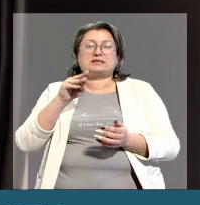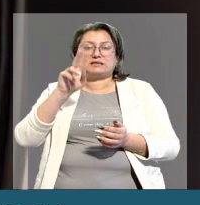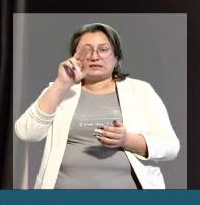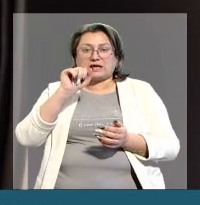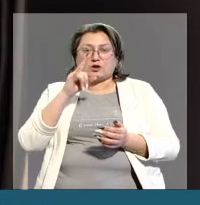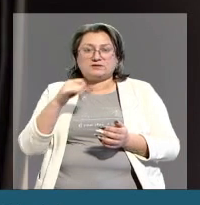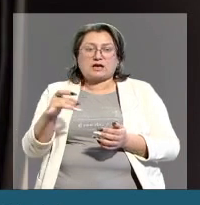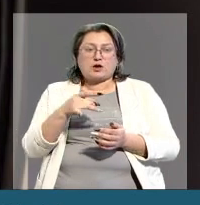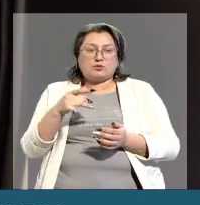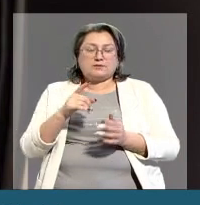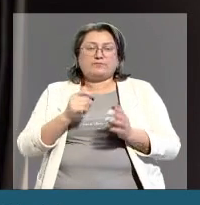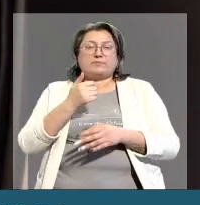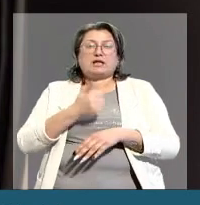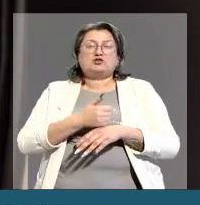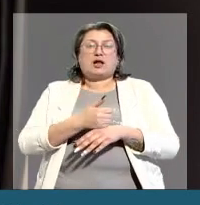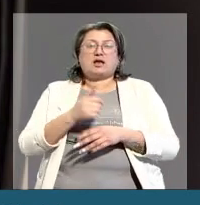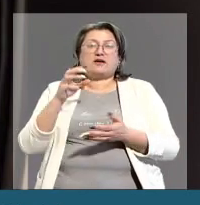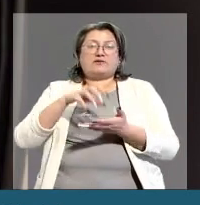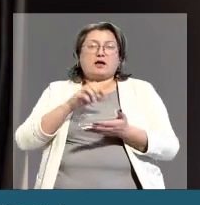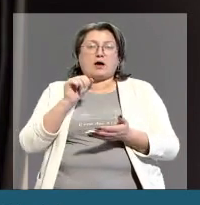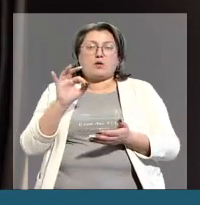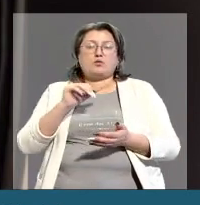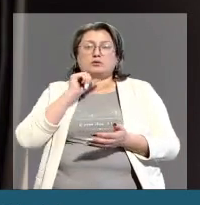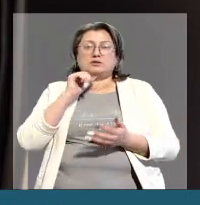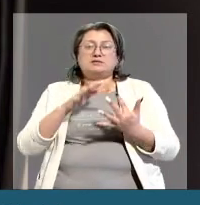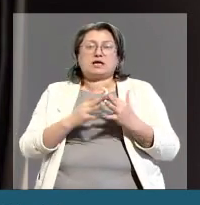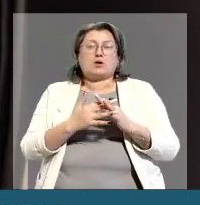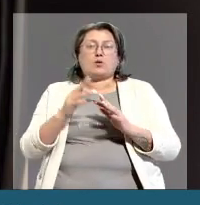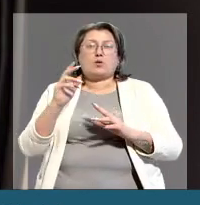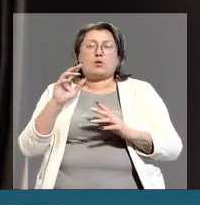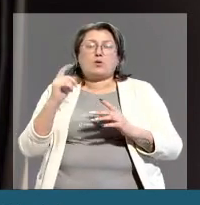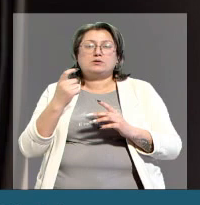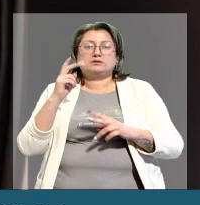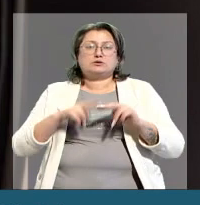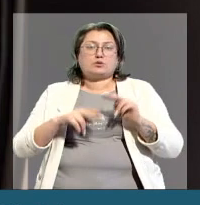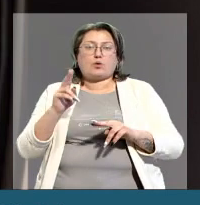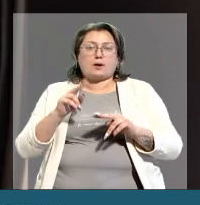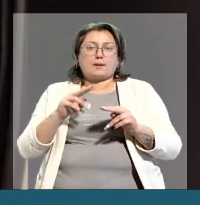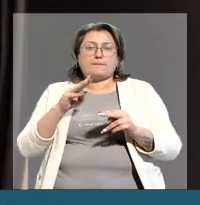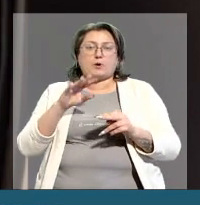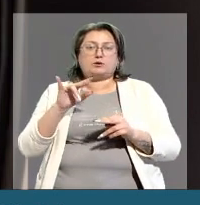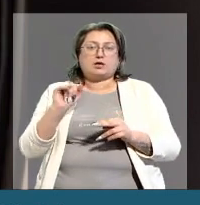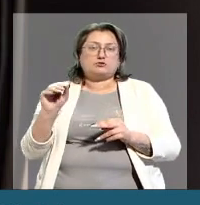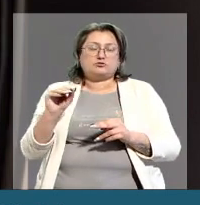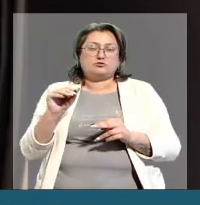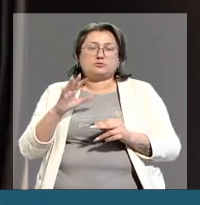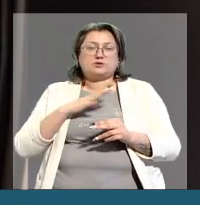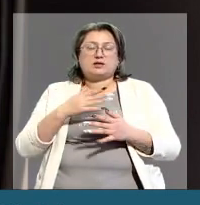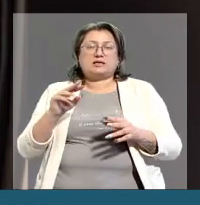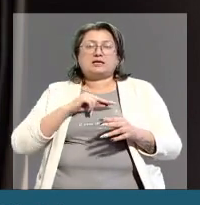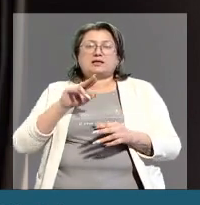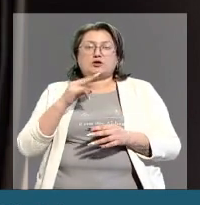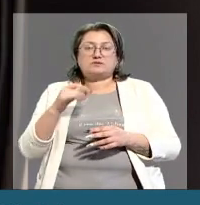акционерлік қоғамының Таран филиалының бастығы. Әр жылдары Денисов, Мендіқара, Қарасу аудандарының әкімі, Қостанай облысы